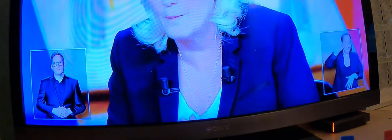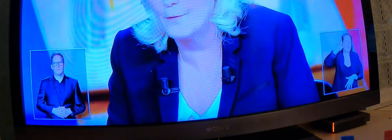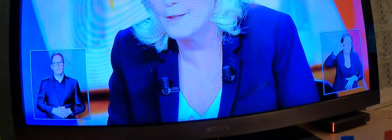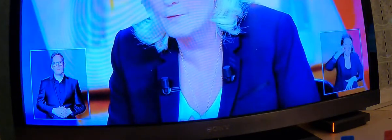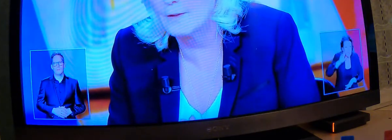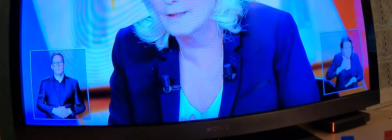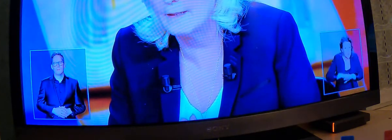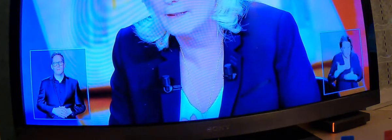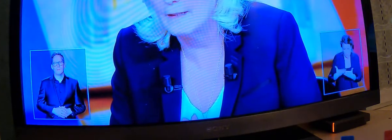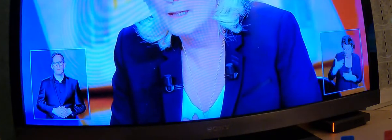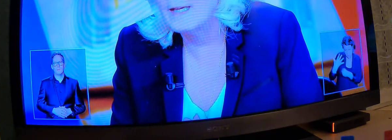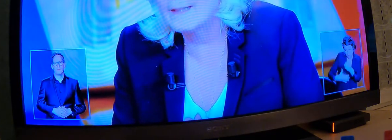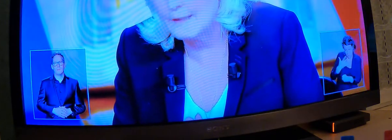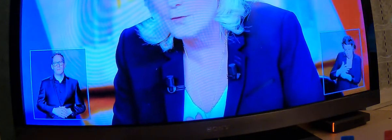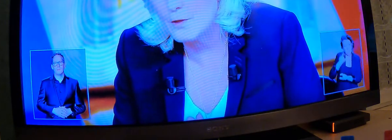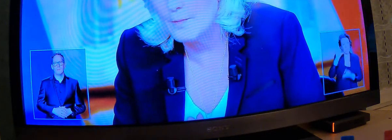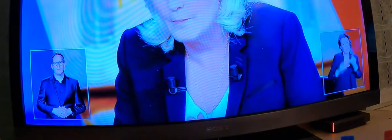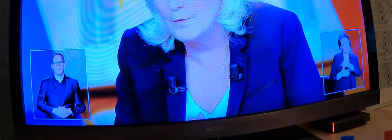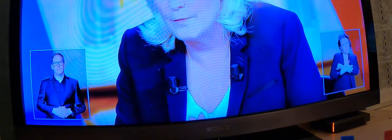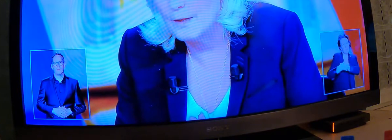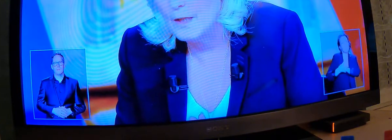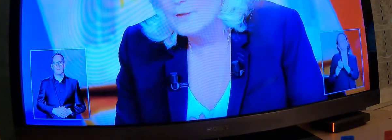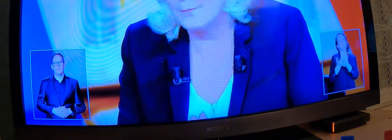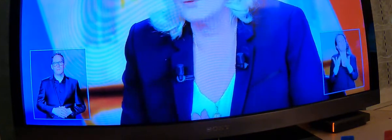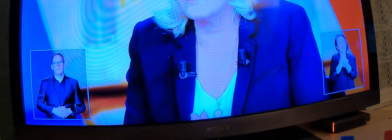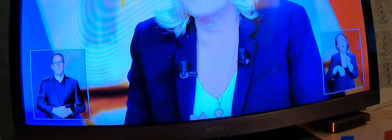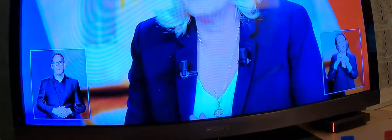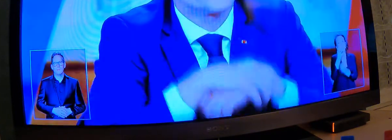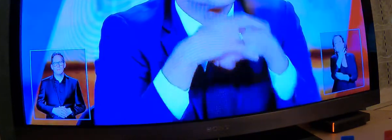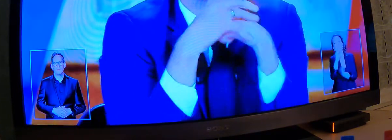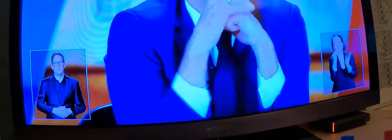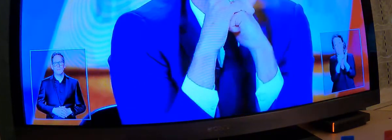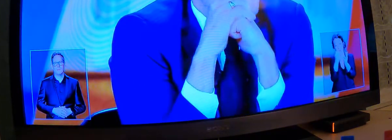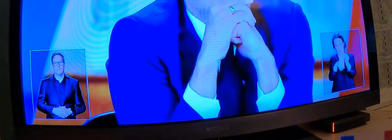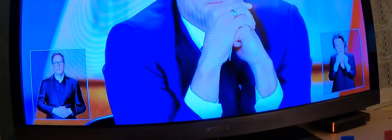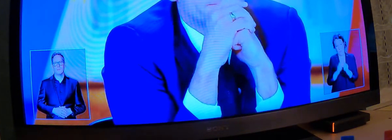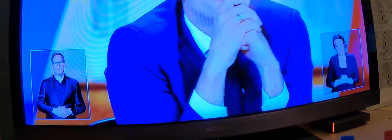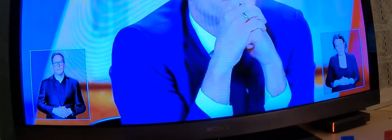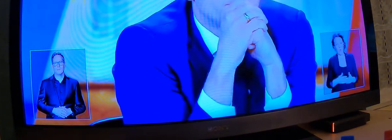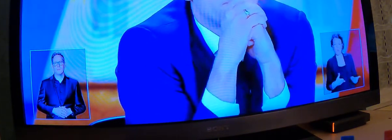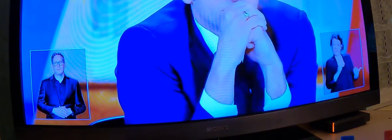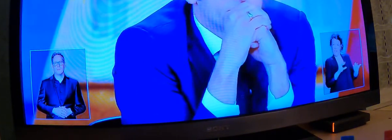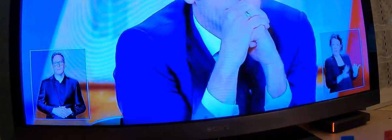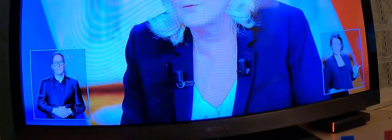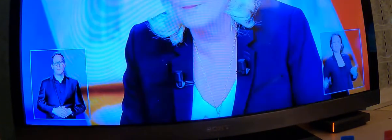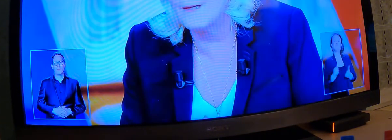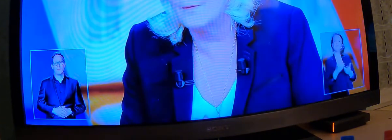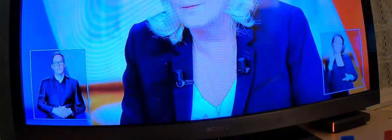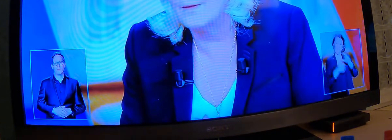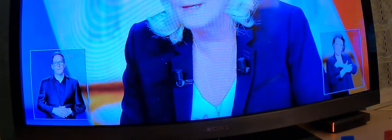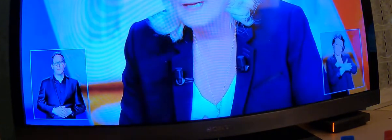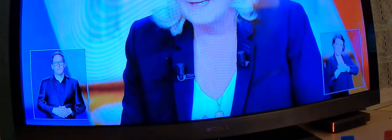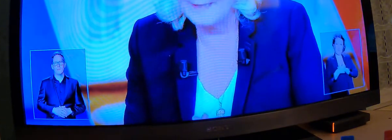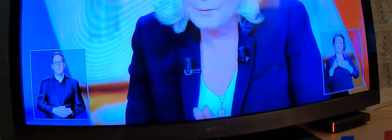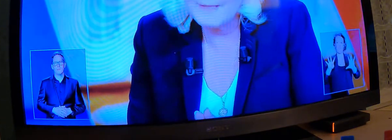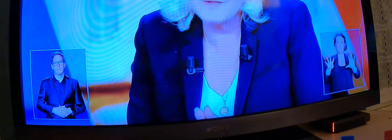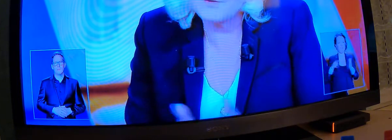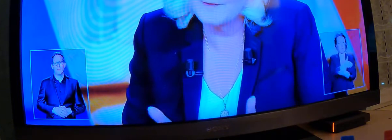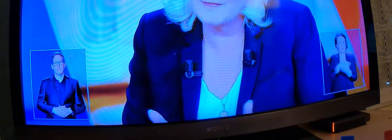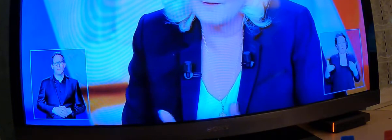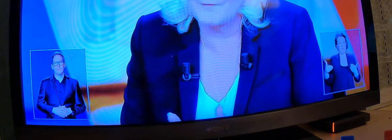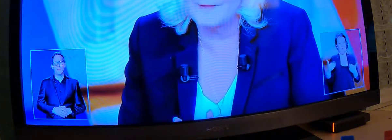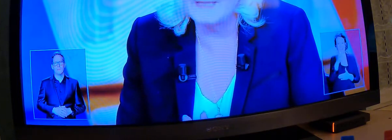pauvres supplémentaires sous votre quinquennat. 400 000 pauvres. Nous sommes donc dans un pays où il y a 9 800 000 pauvres au moment où nous nous parlons. Et ça